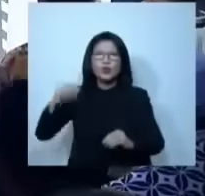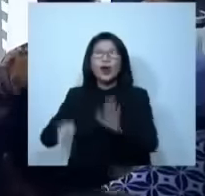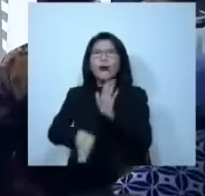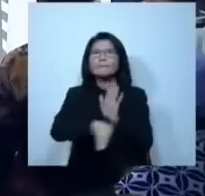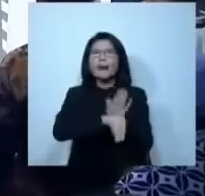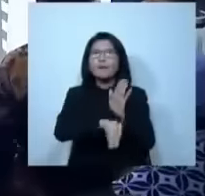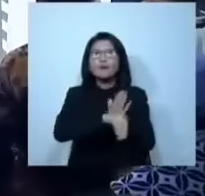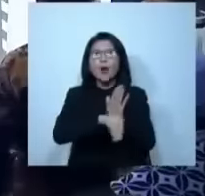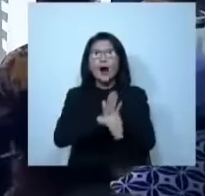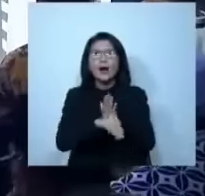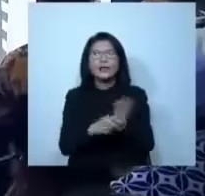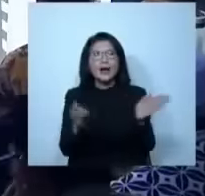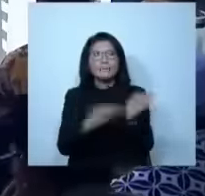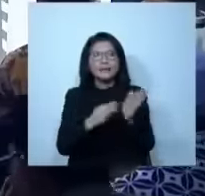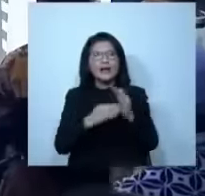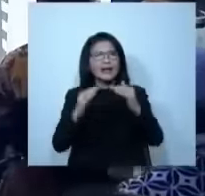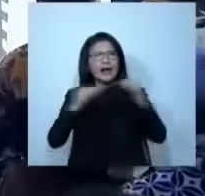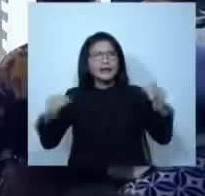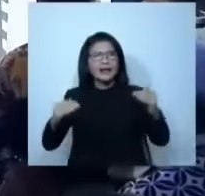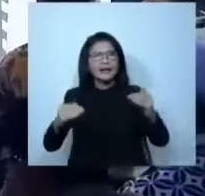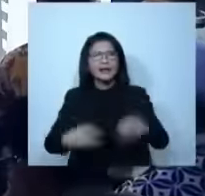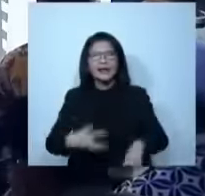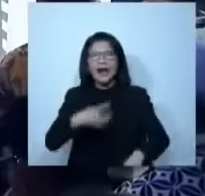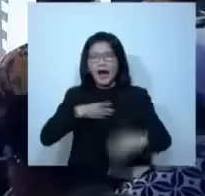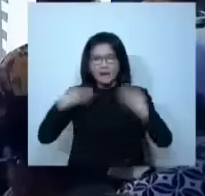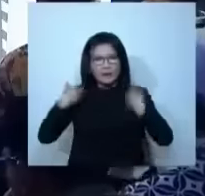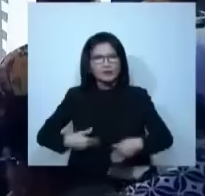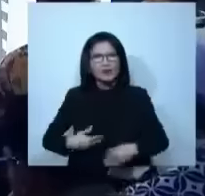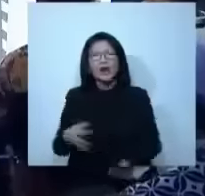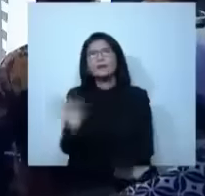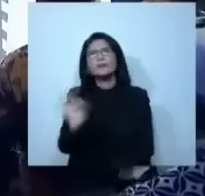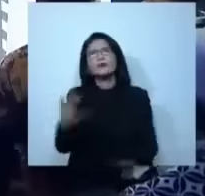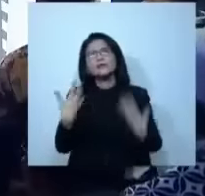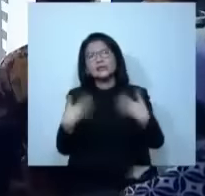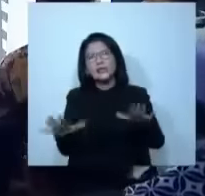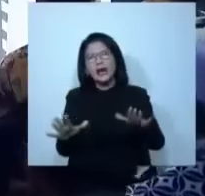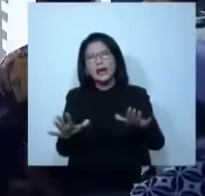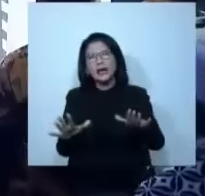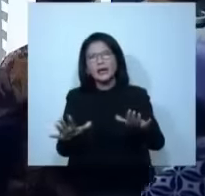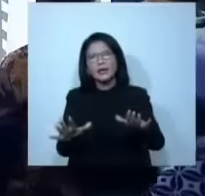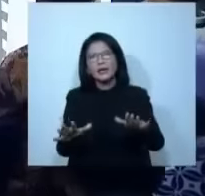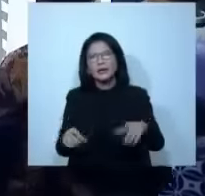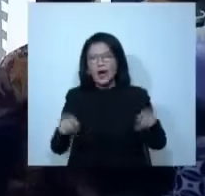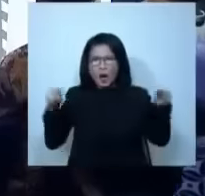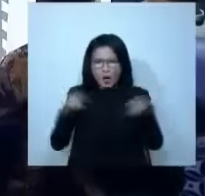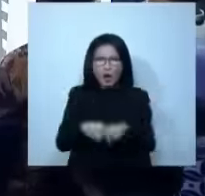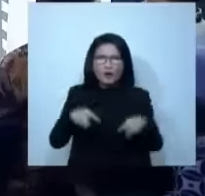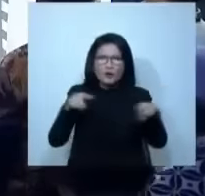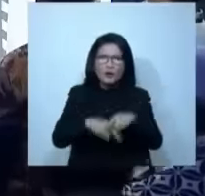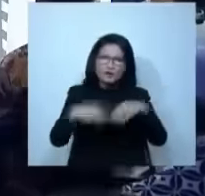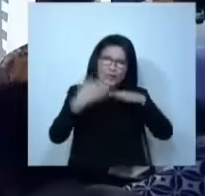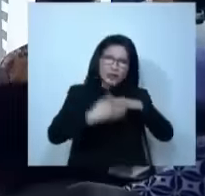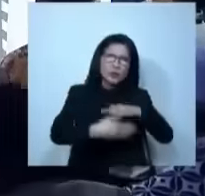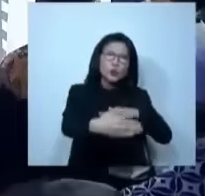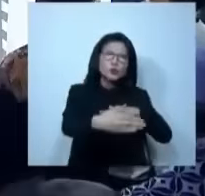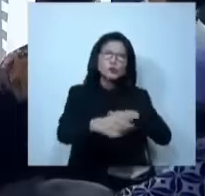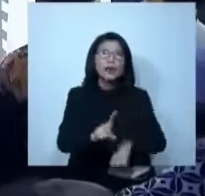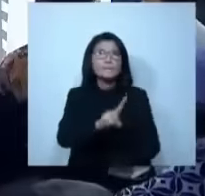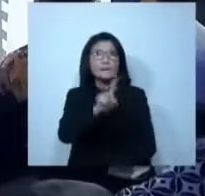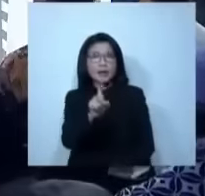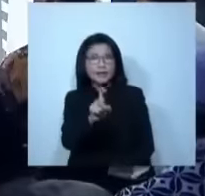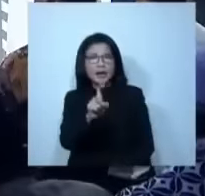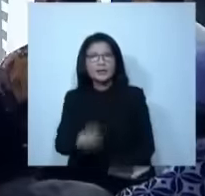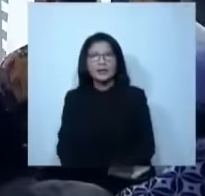Sementara masalah keadilan dan HAM masih belum terselesaikan sehingga konflik terus berlanjut.